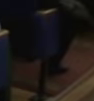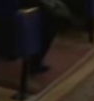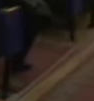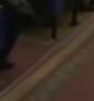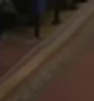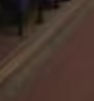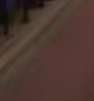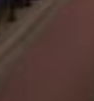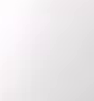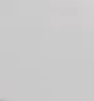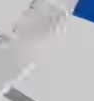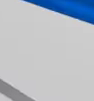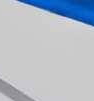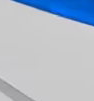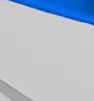Қызылорда телеарнасы.